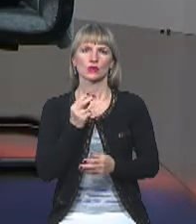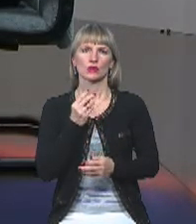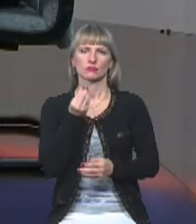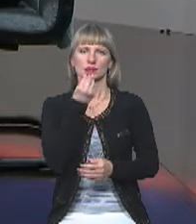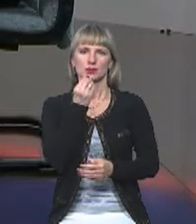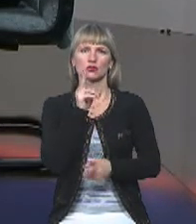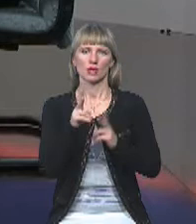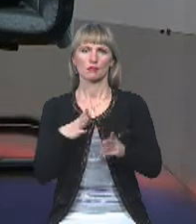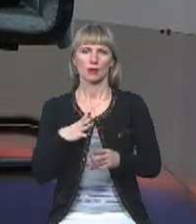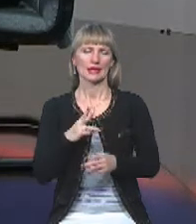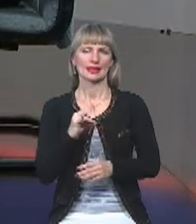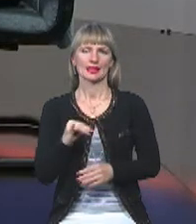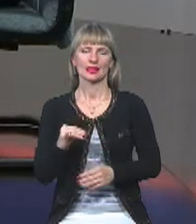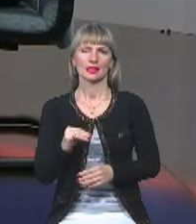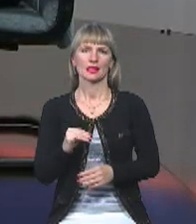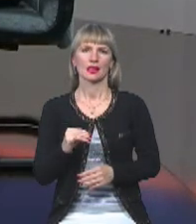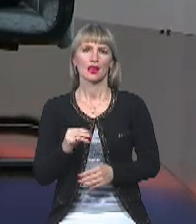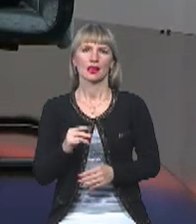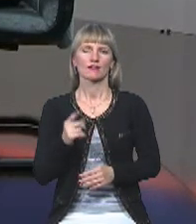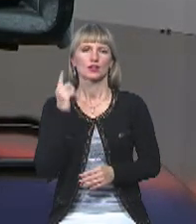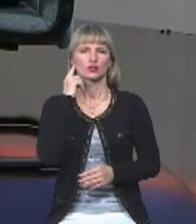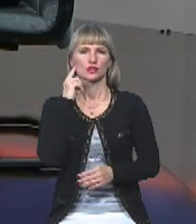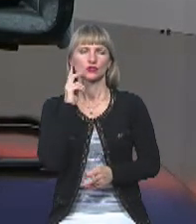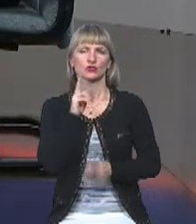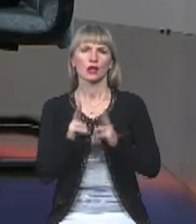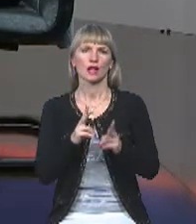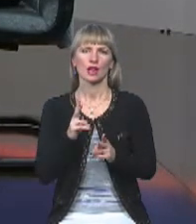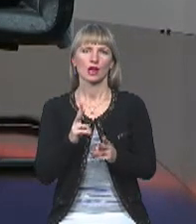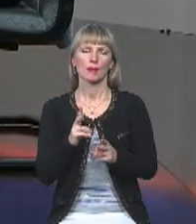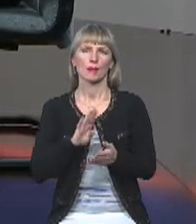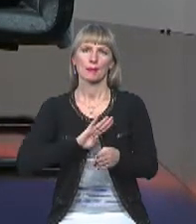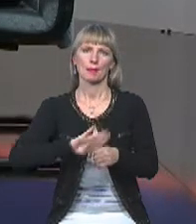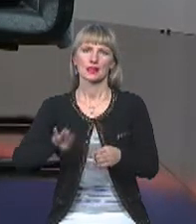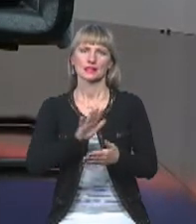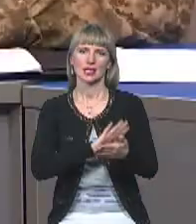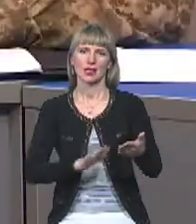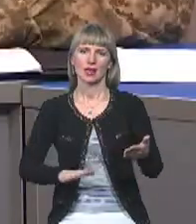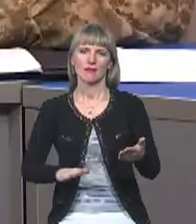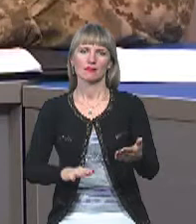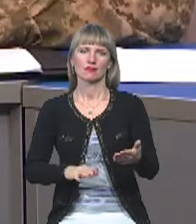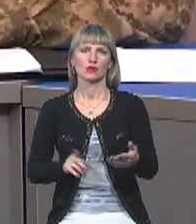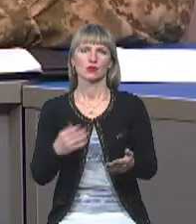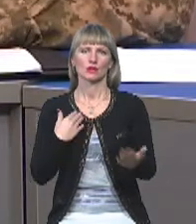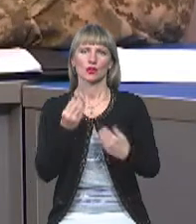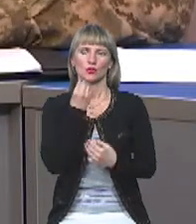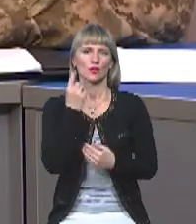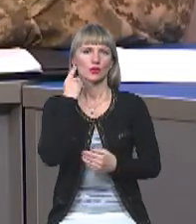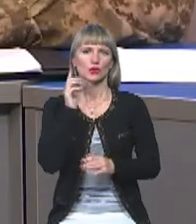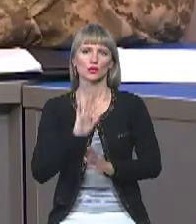ні. А неофіційно ви чули нарікання стосовно цього питання? Стосовно харчування ні, не